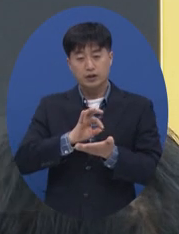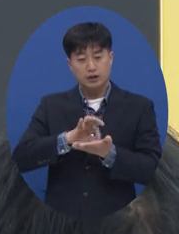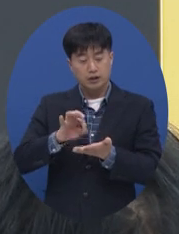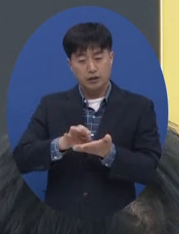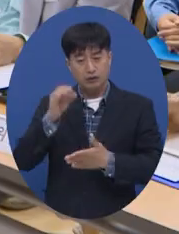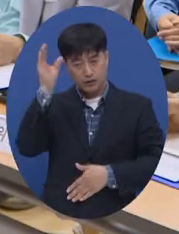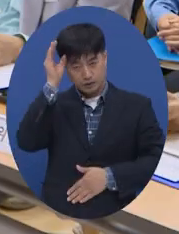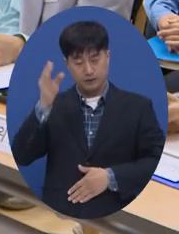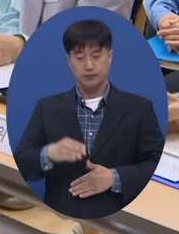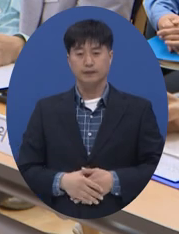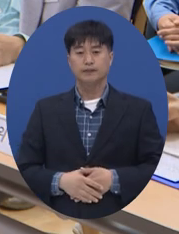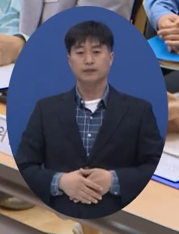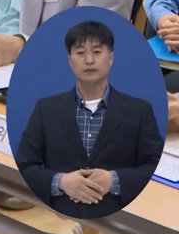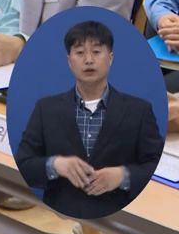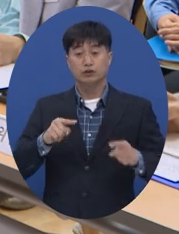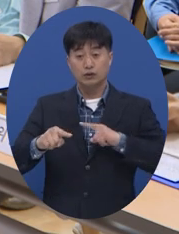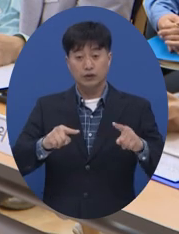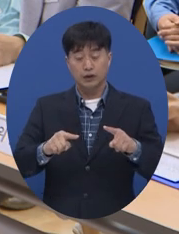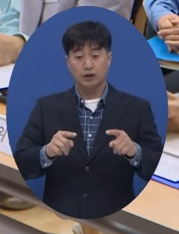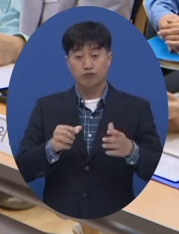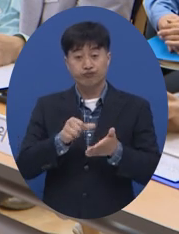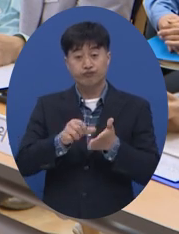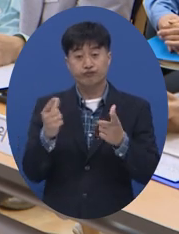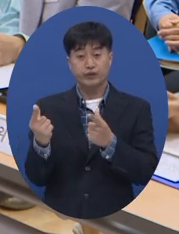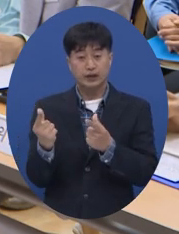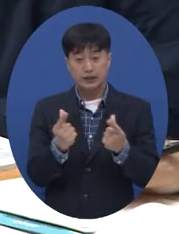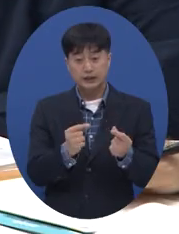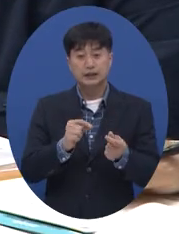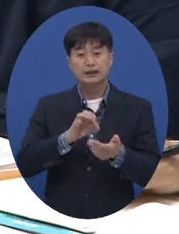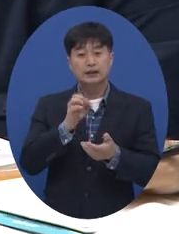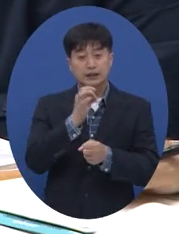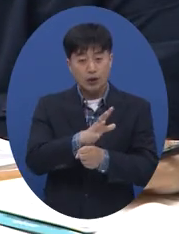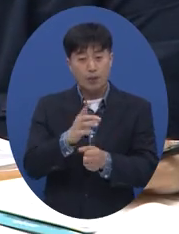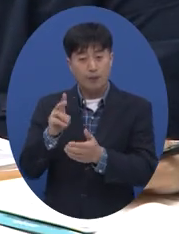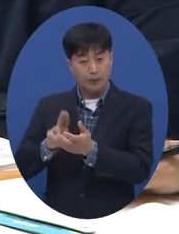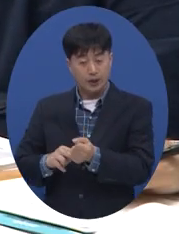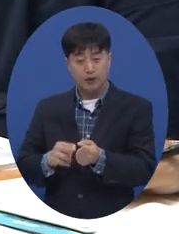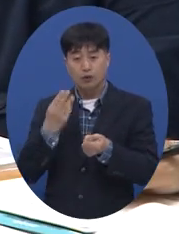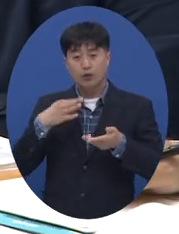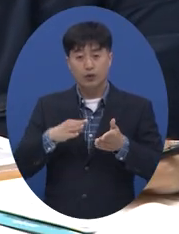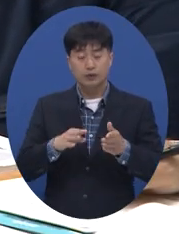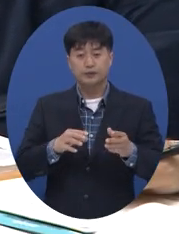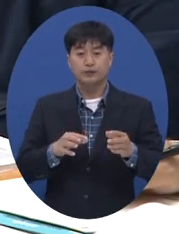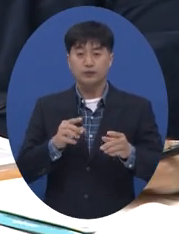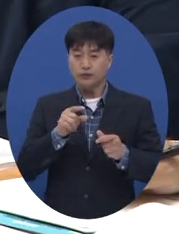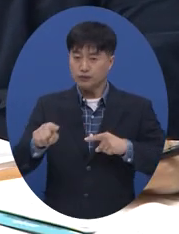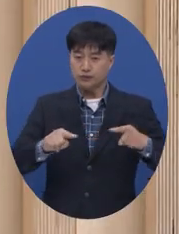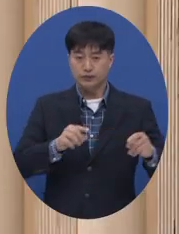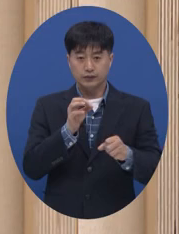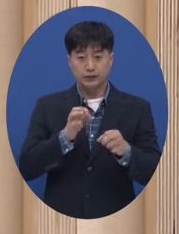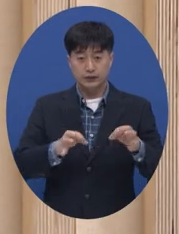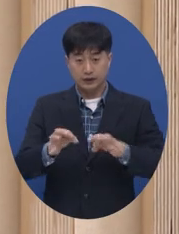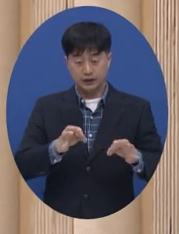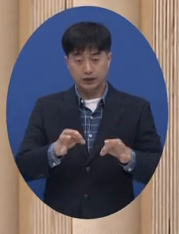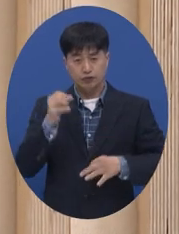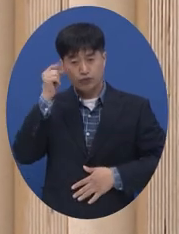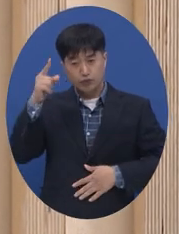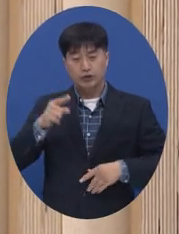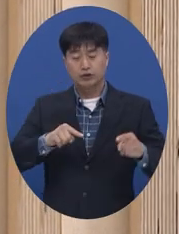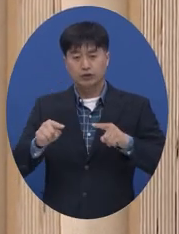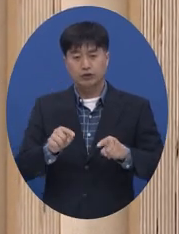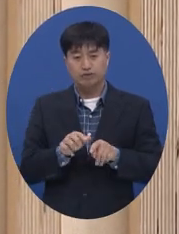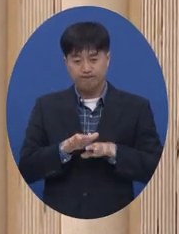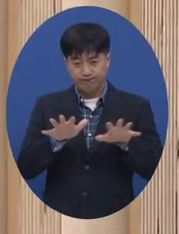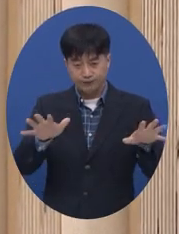기대합니다 청 책도 상품처럼 사고 파리스 때 도는 경우도 형성 책 마켓을 통해 우수 정책을 도 전역으로